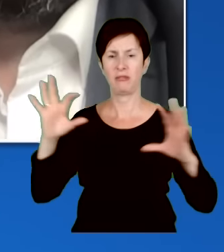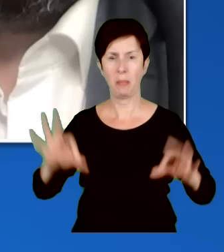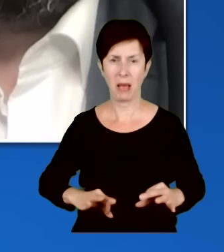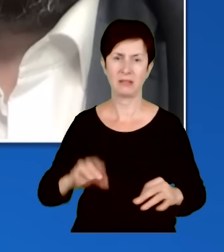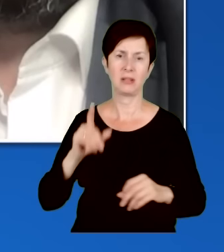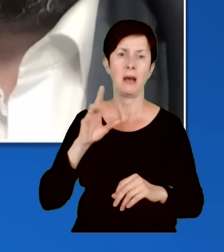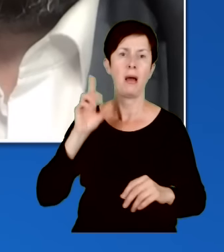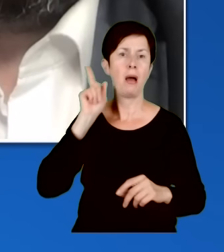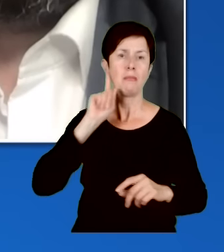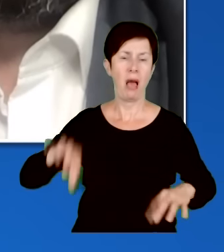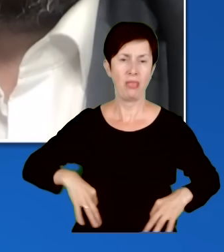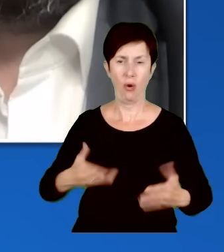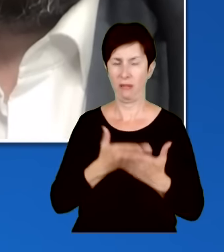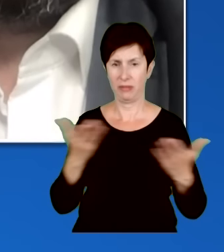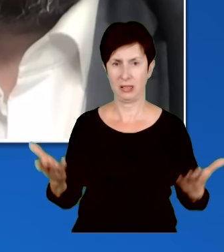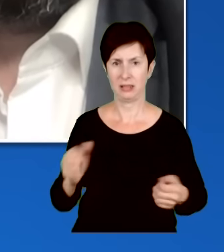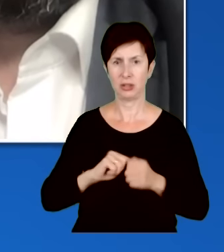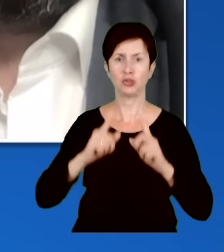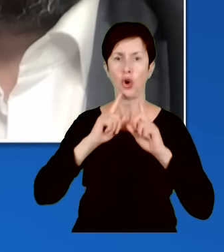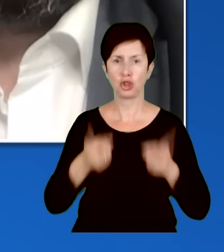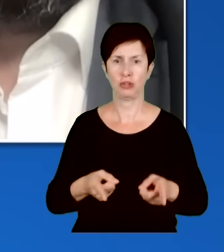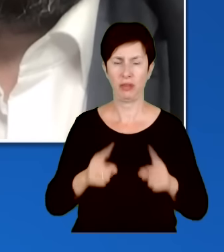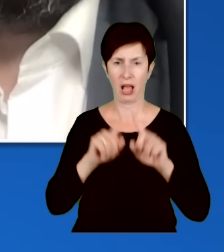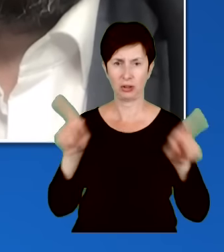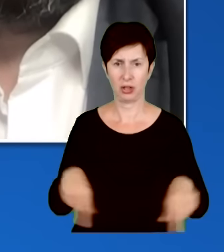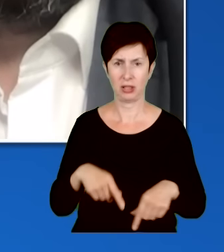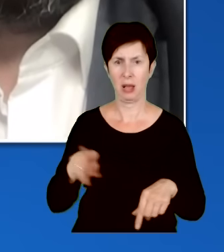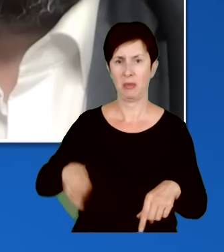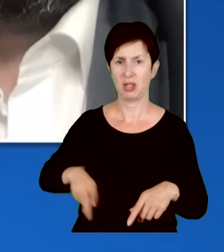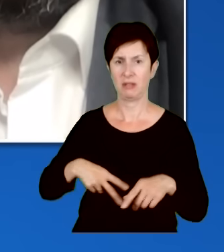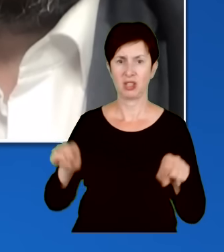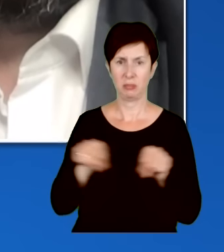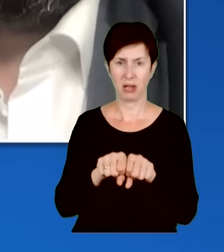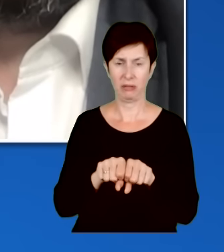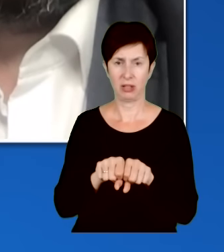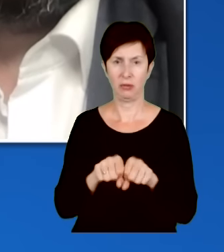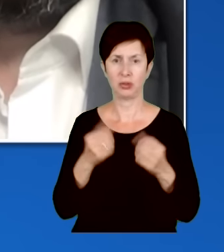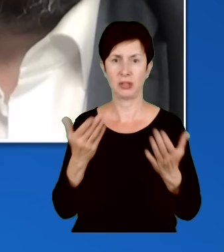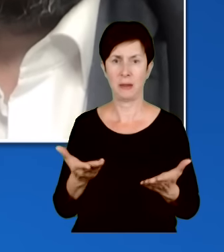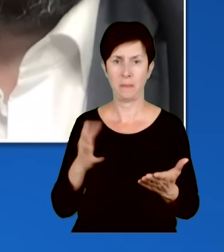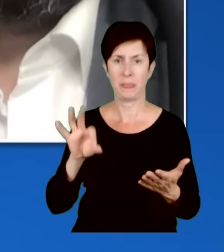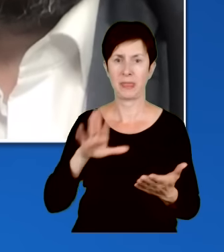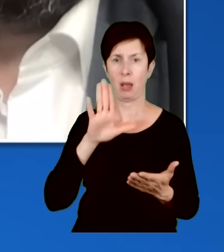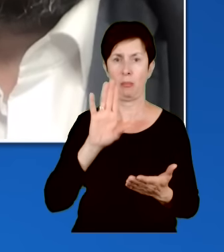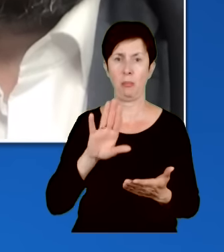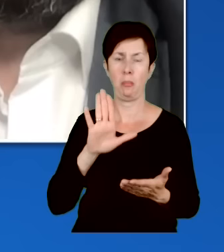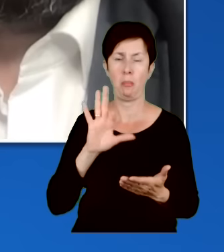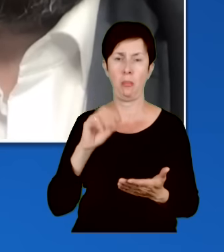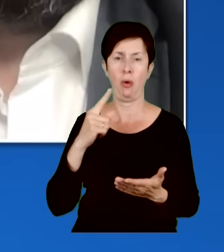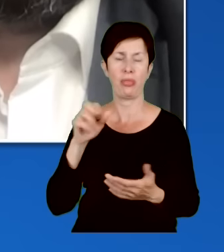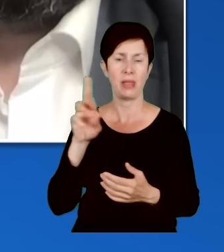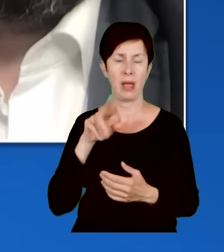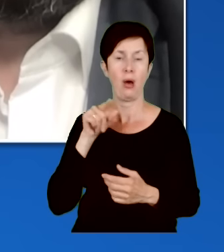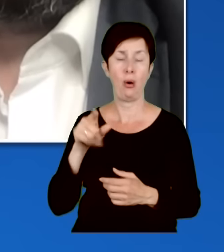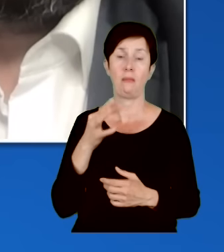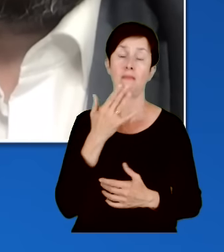też oświadczenie no kogo jak kogo ale ministra sprawiedliwości pana ministra bodnara który mówi że